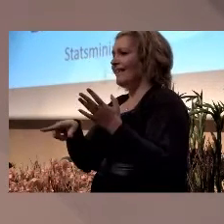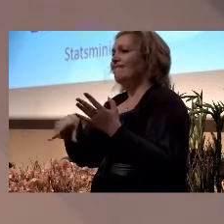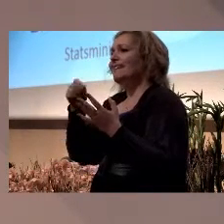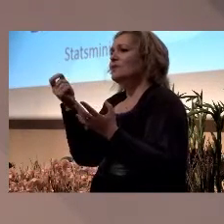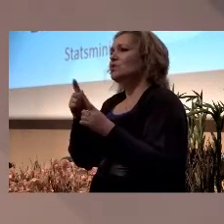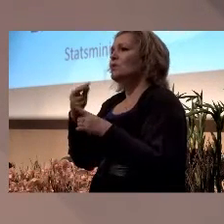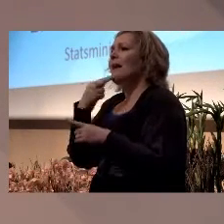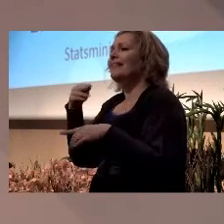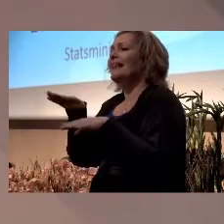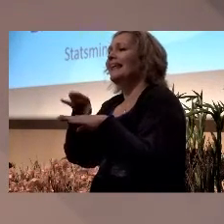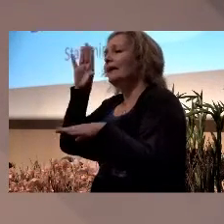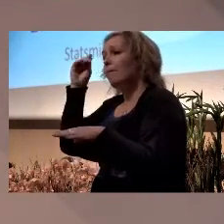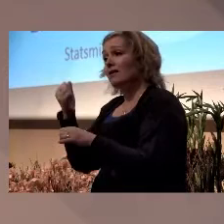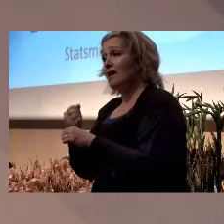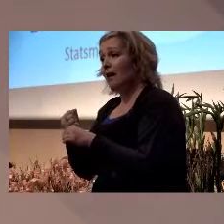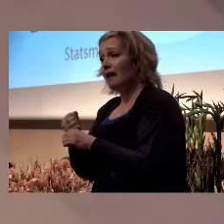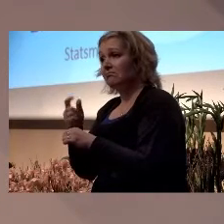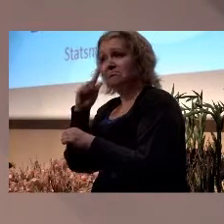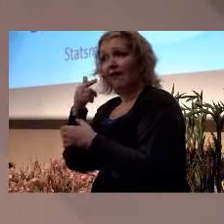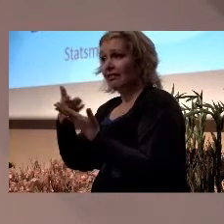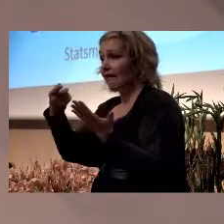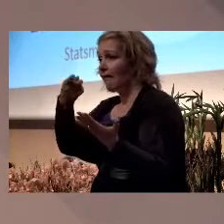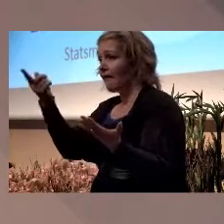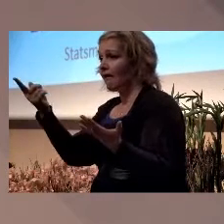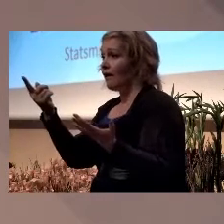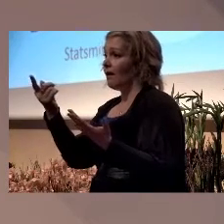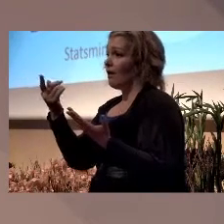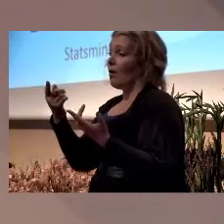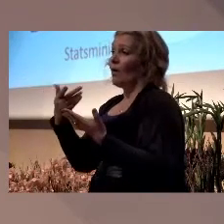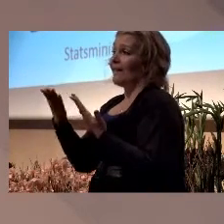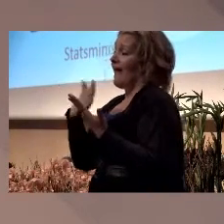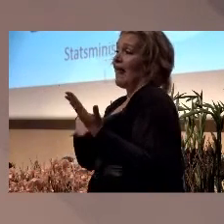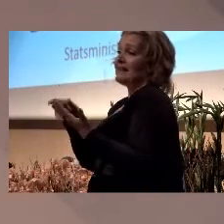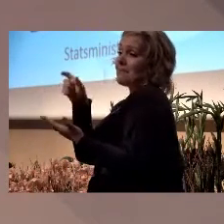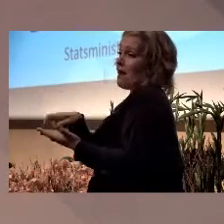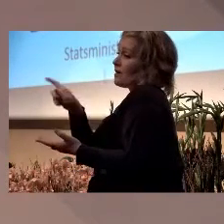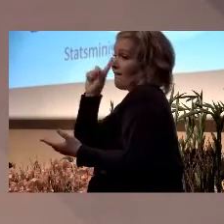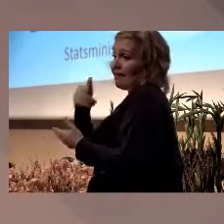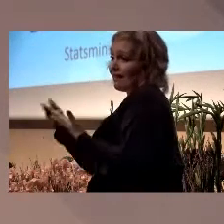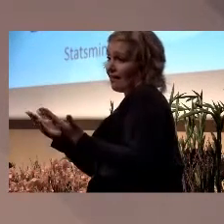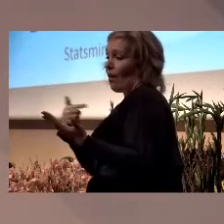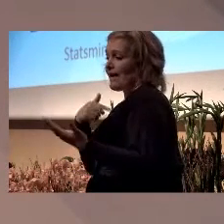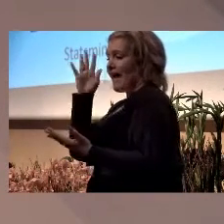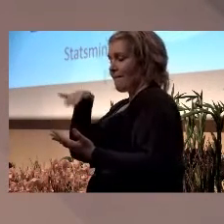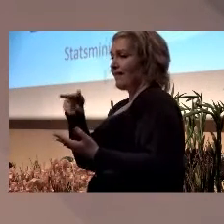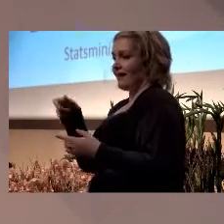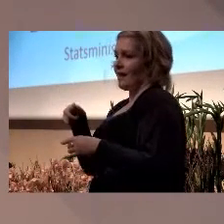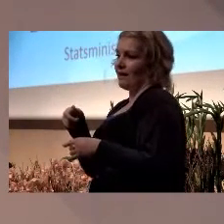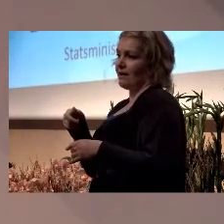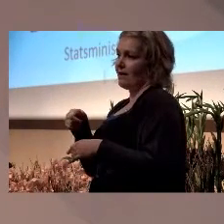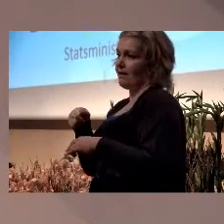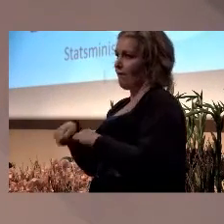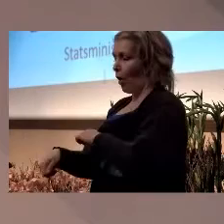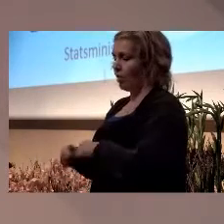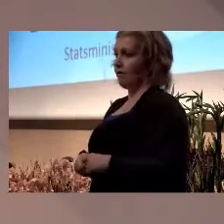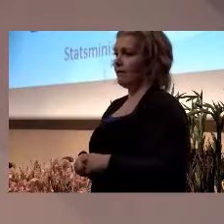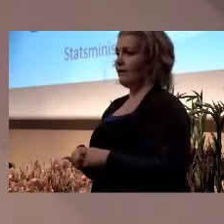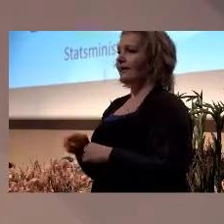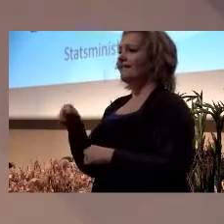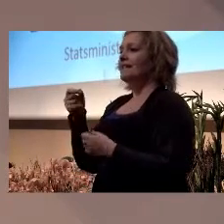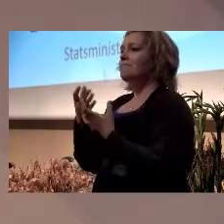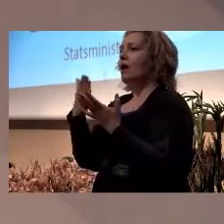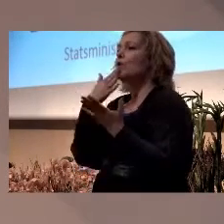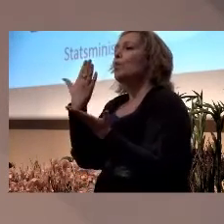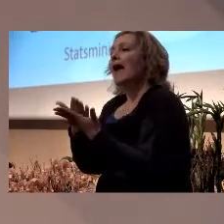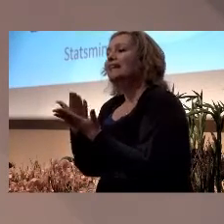finnes noe som heter likemannsarbeid. Det gjør som regel heller ikke helsepersonell, og jeg mener at det er alvorlig. For det finnes mange